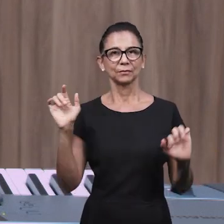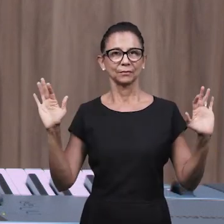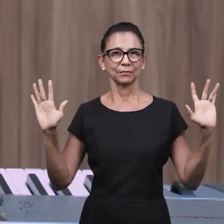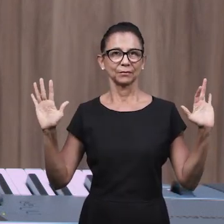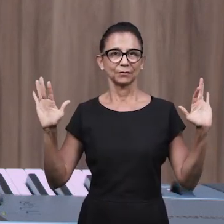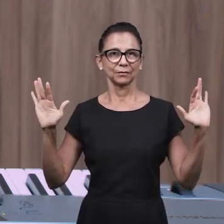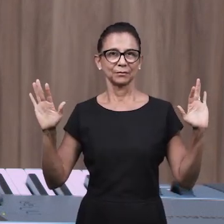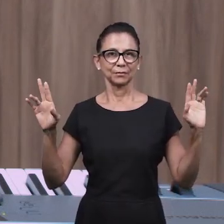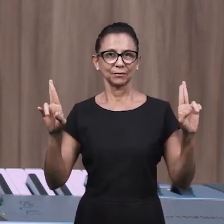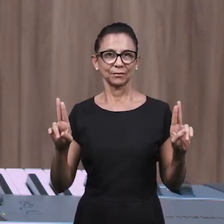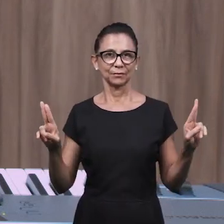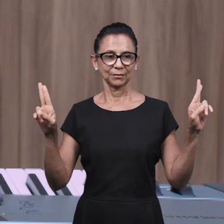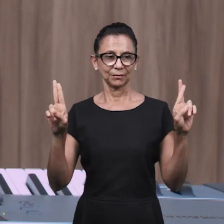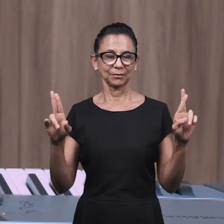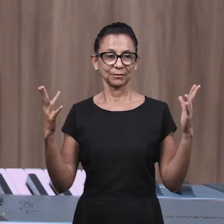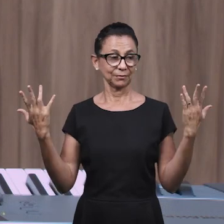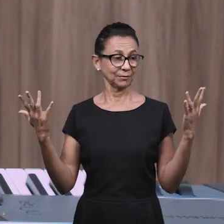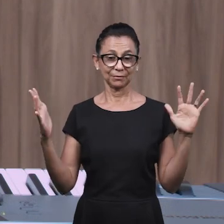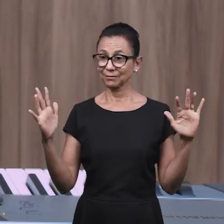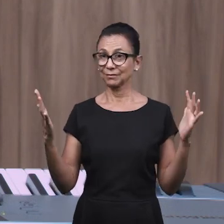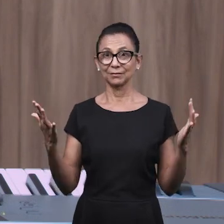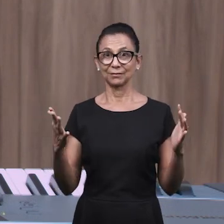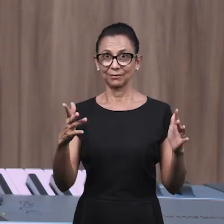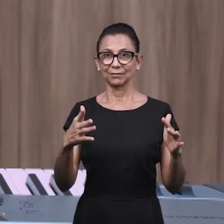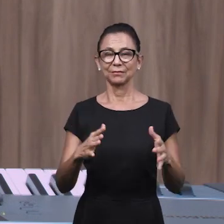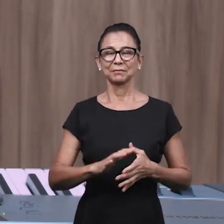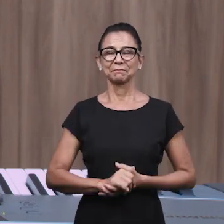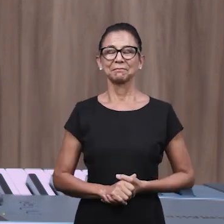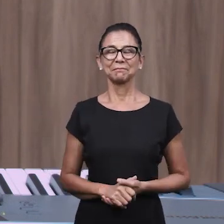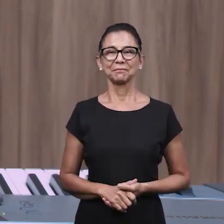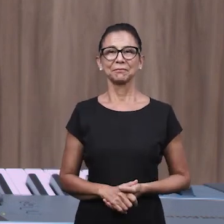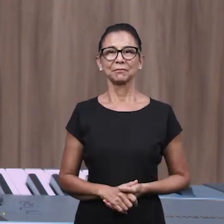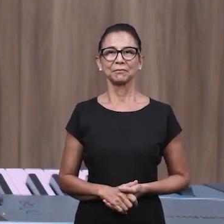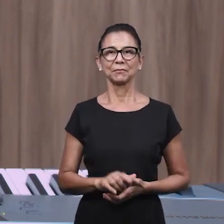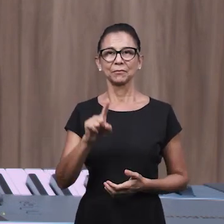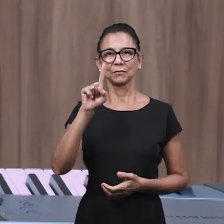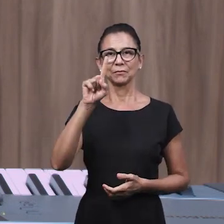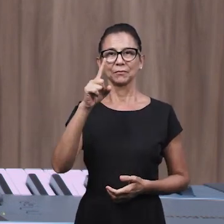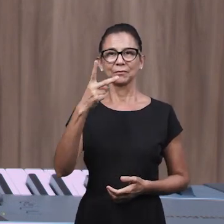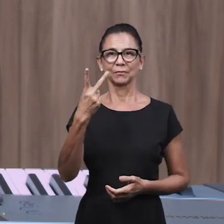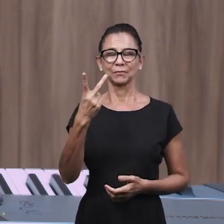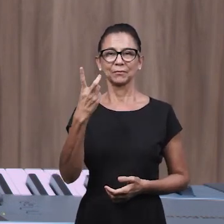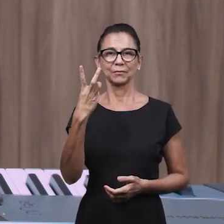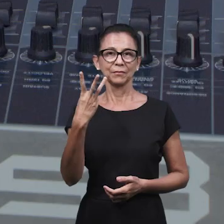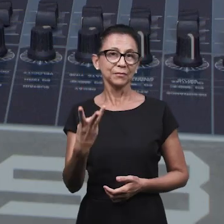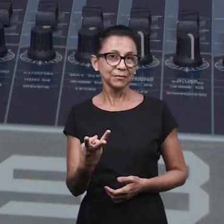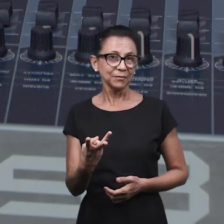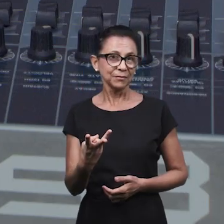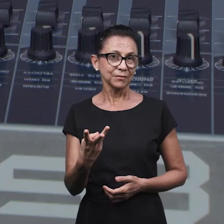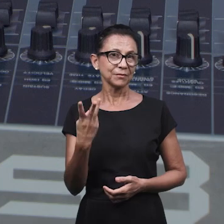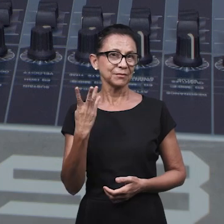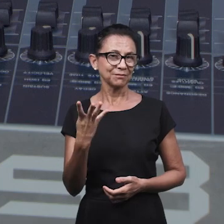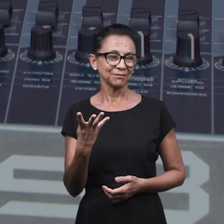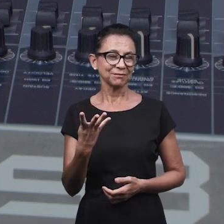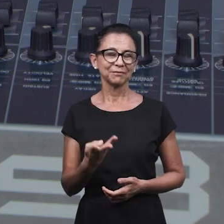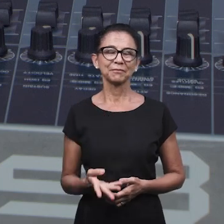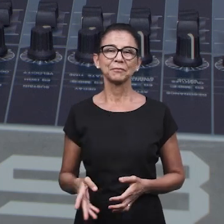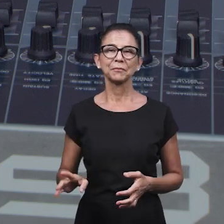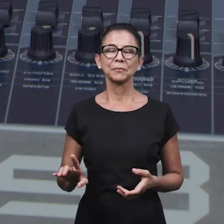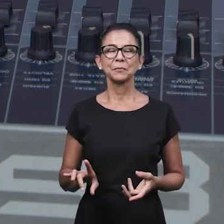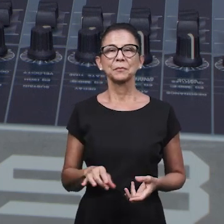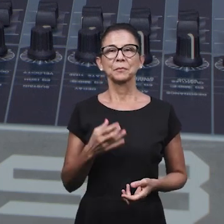le plier. On va faire avec les deux mains. Alors, il faut se concentrer bien. 1, 2, 3,